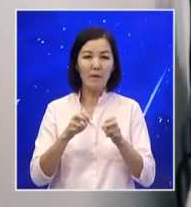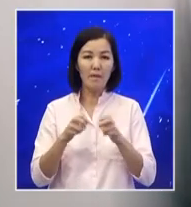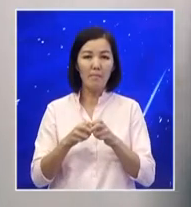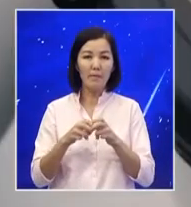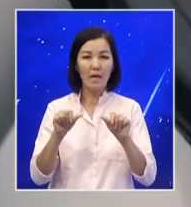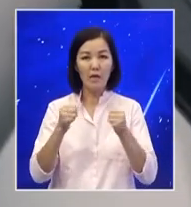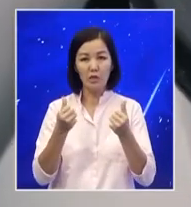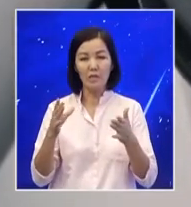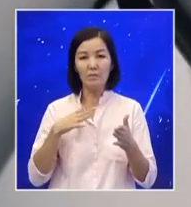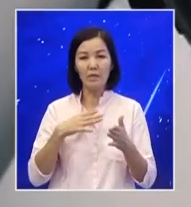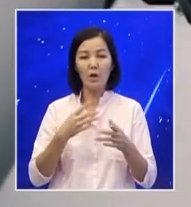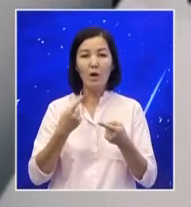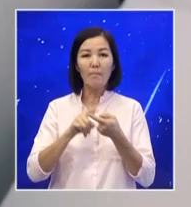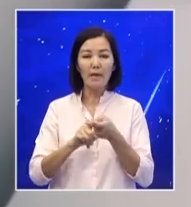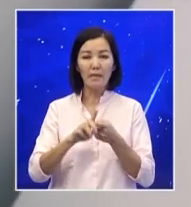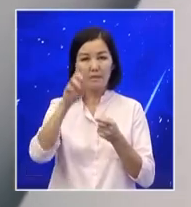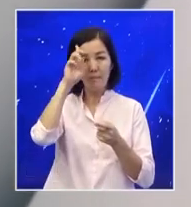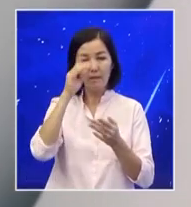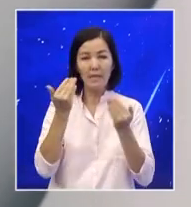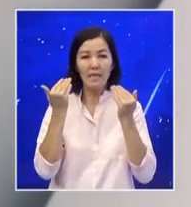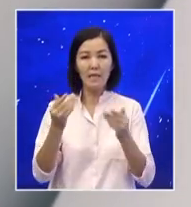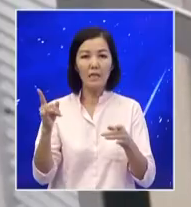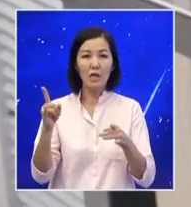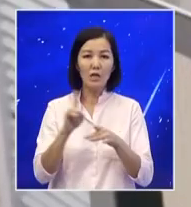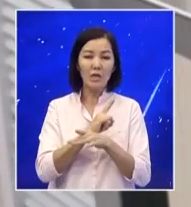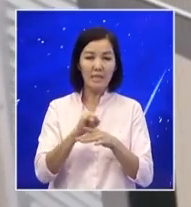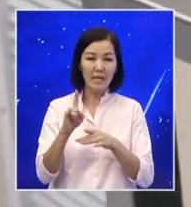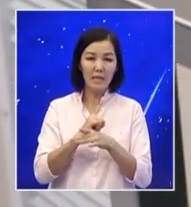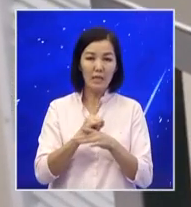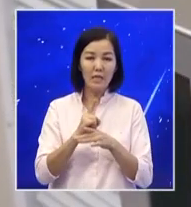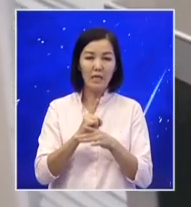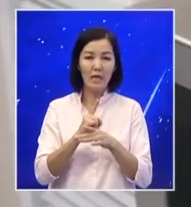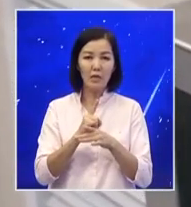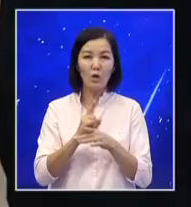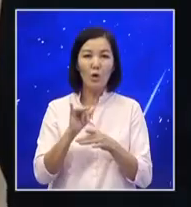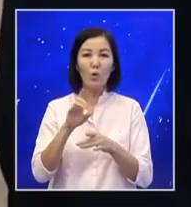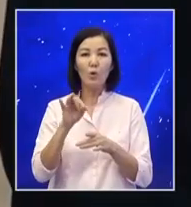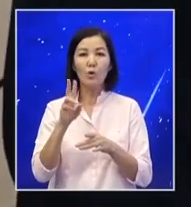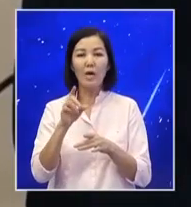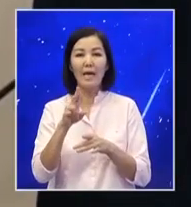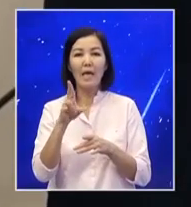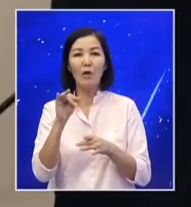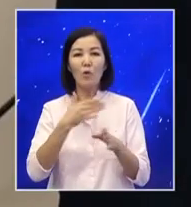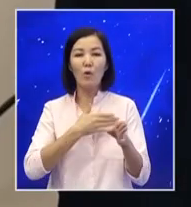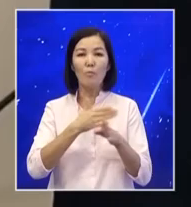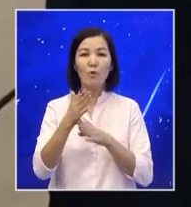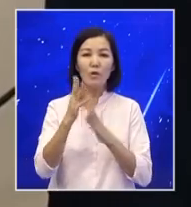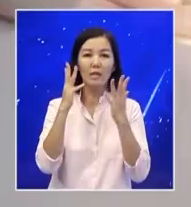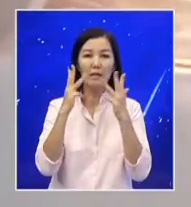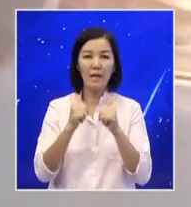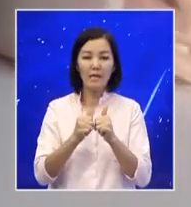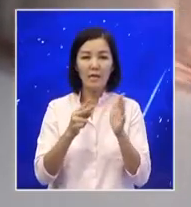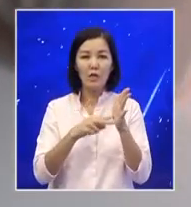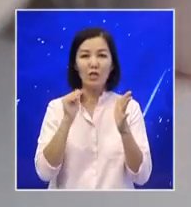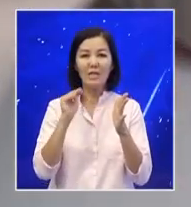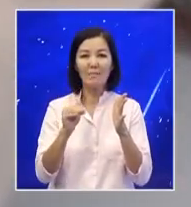салдарынан ажырасып жатады. Осыған байланысты мемлекет енді жасанды ұрықтандыру, яғни экоға бөлінетін квота санын